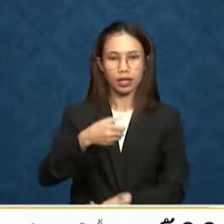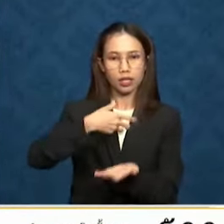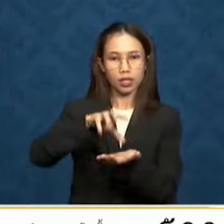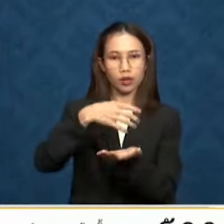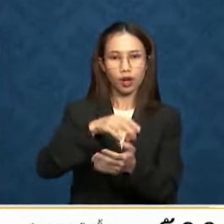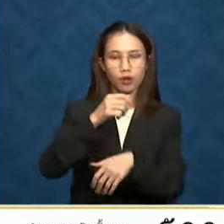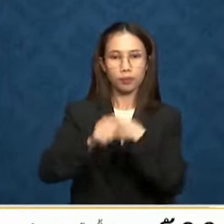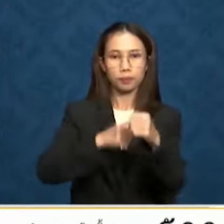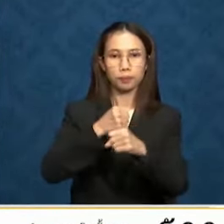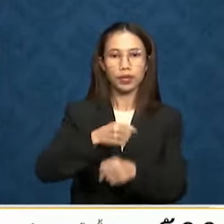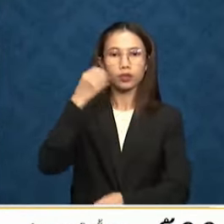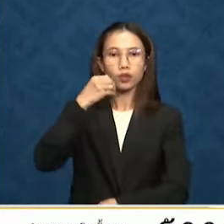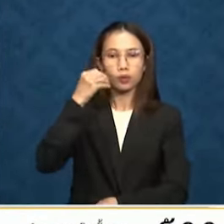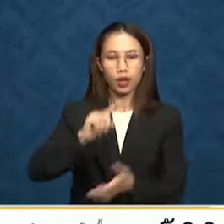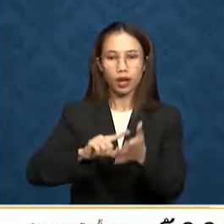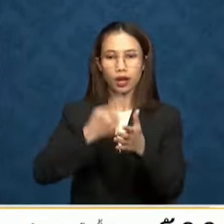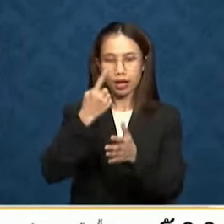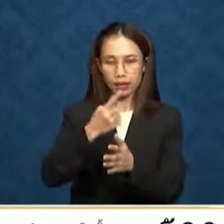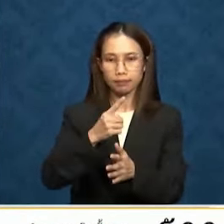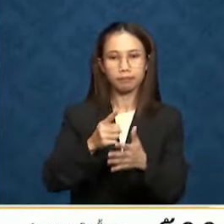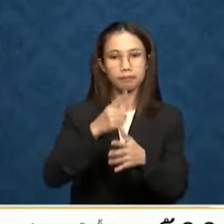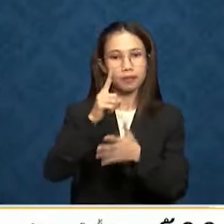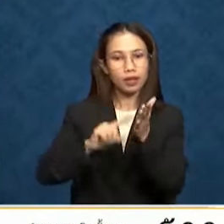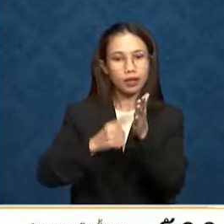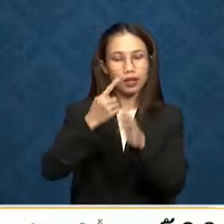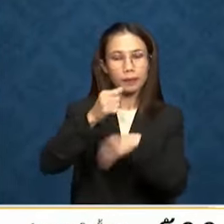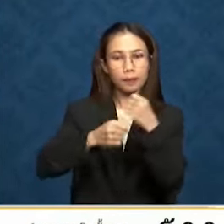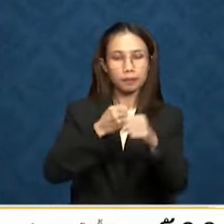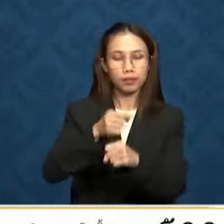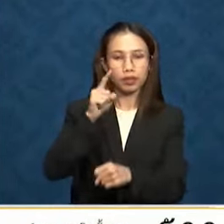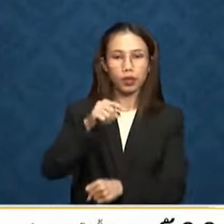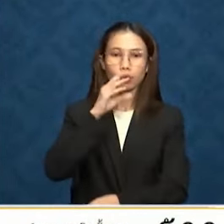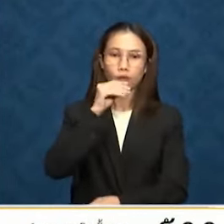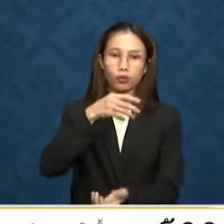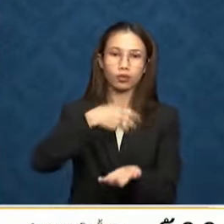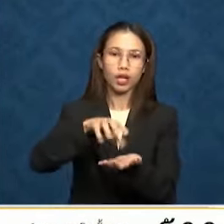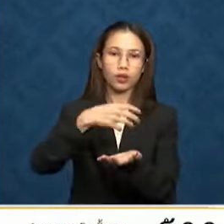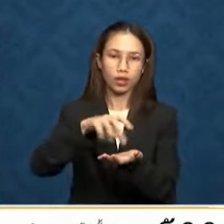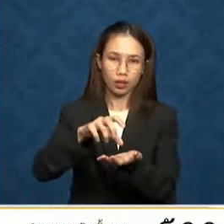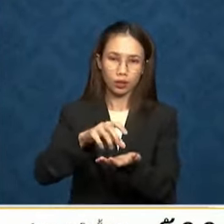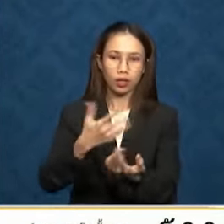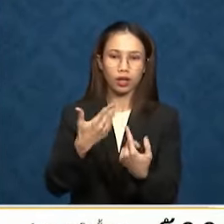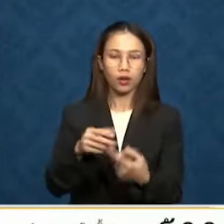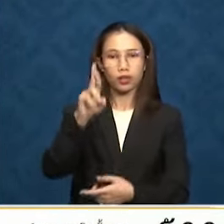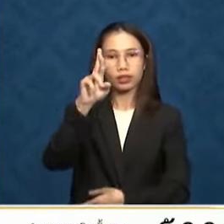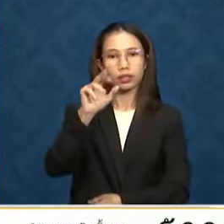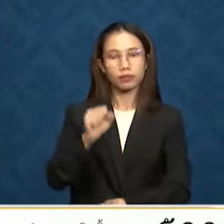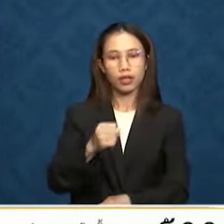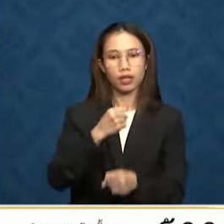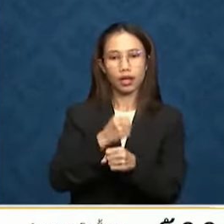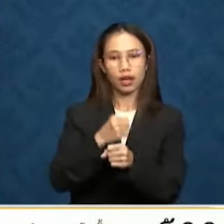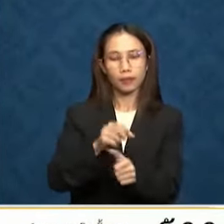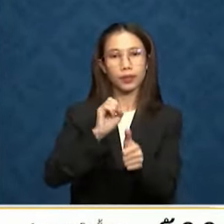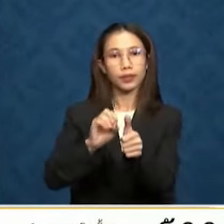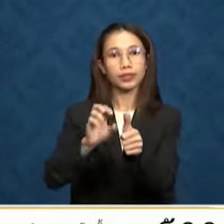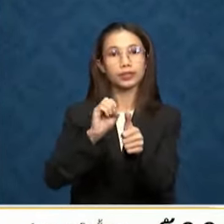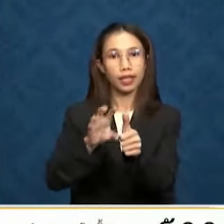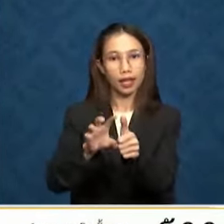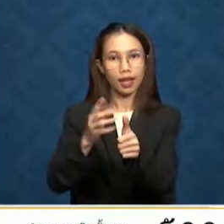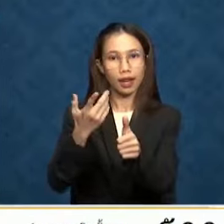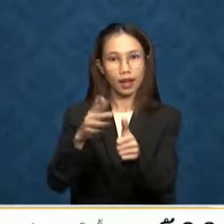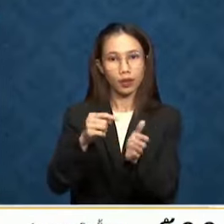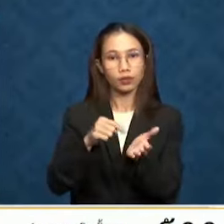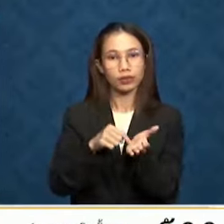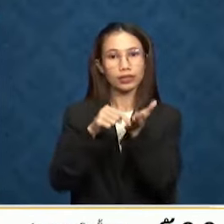ประจำปีทุกๆต้นปีไปเลยค่ะท่านประธานเพื่อให้สภาเนี่ยมีโอกาสได้ทำข้อเสนอแนะนะคะแล้วก็เสนอ